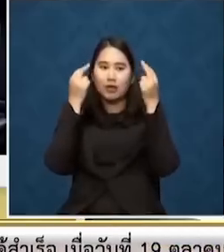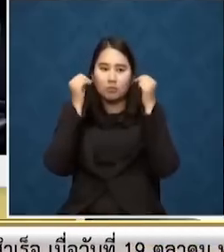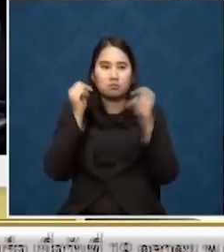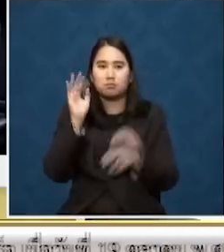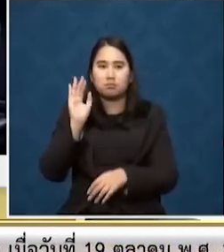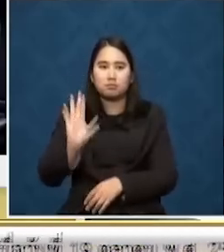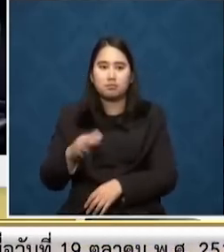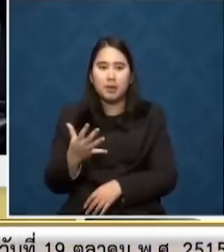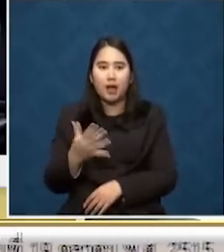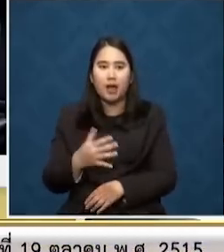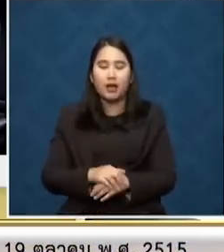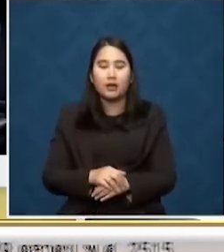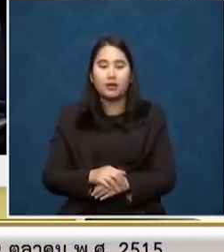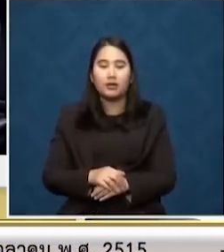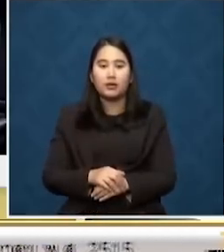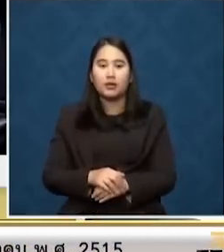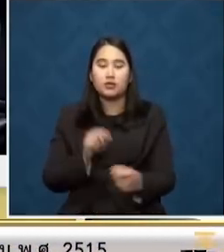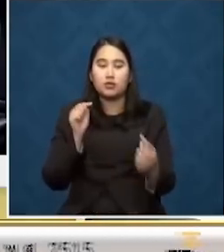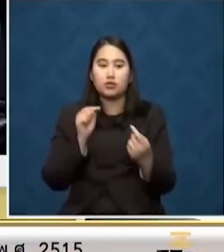มาตอบแทน